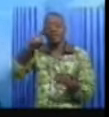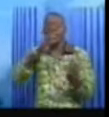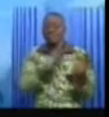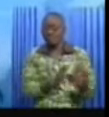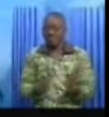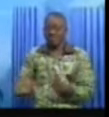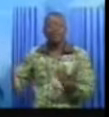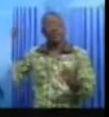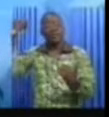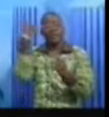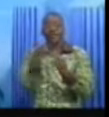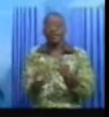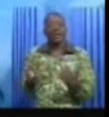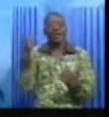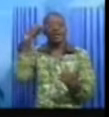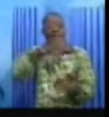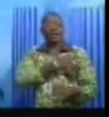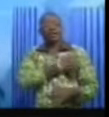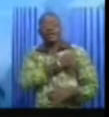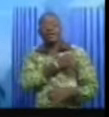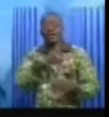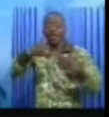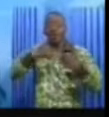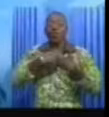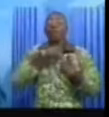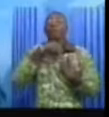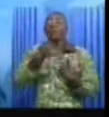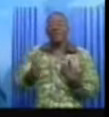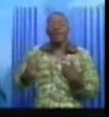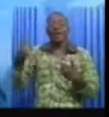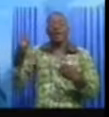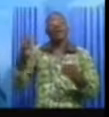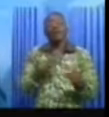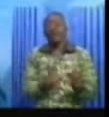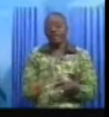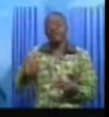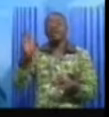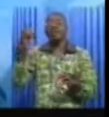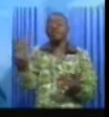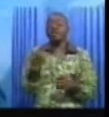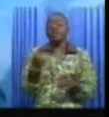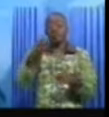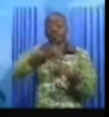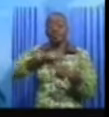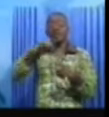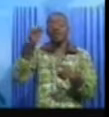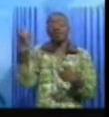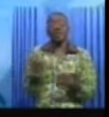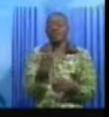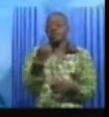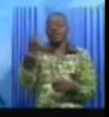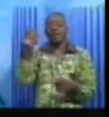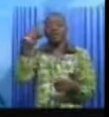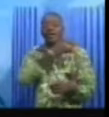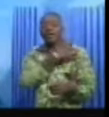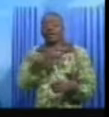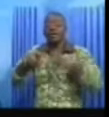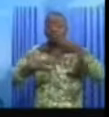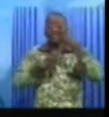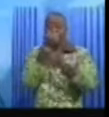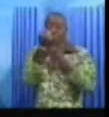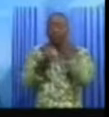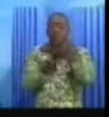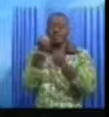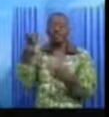presque bouclés et les candidats n'auront pas à composer des sujets uniques en histoire-géographie, en sciences de la vie et de la terre.